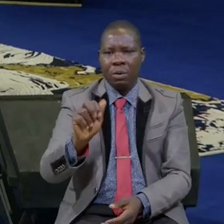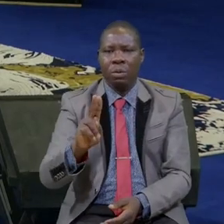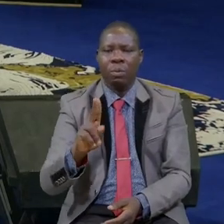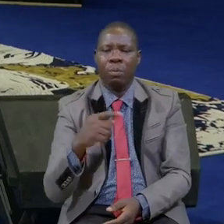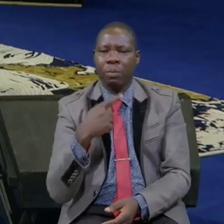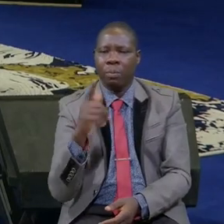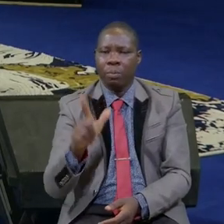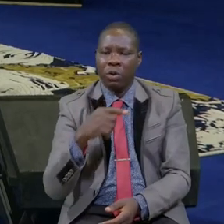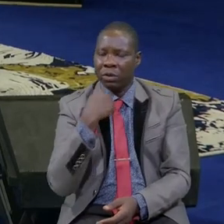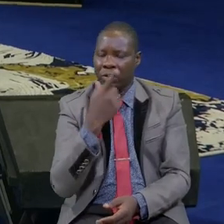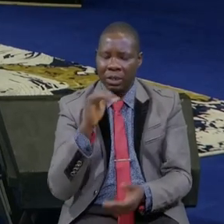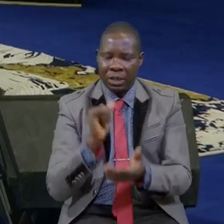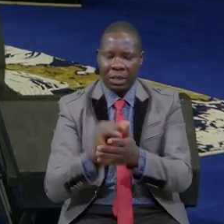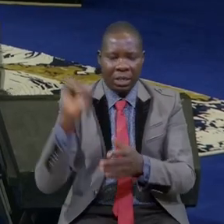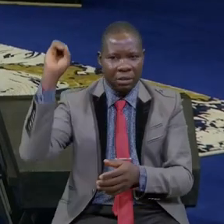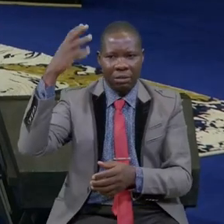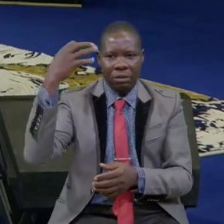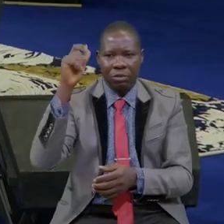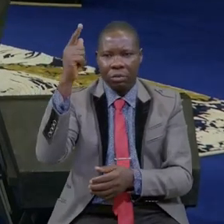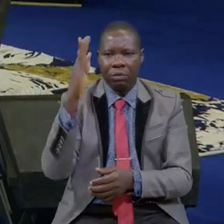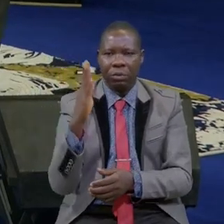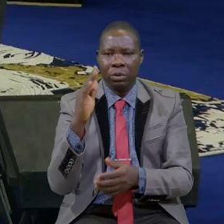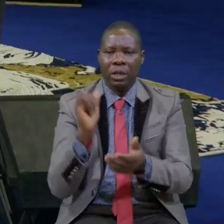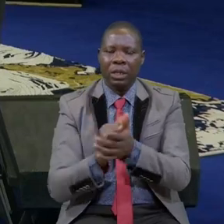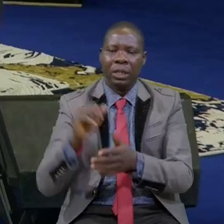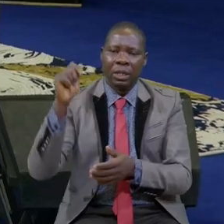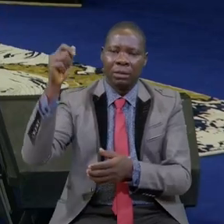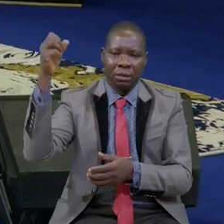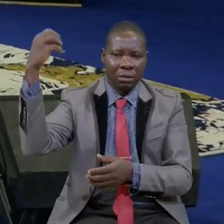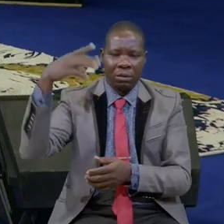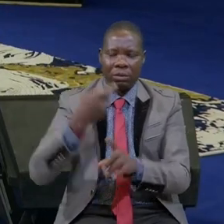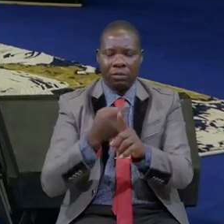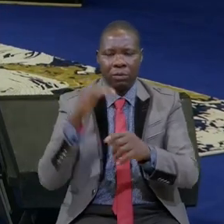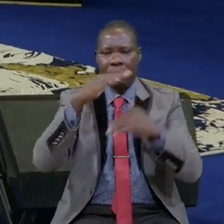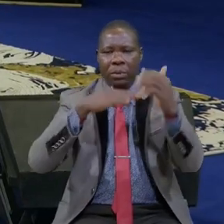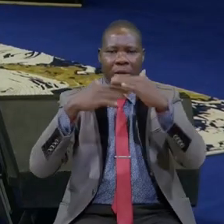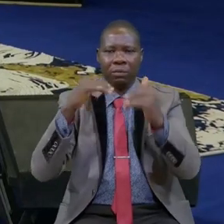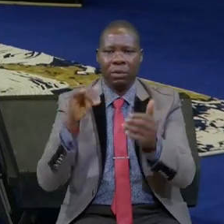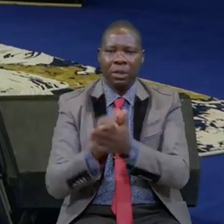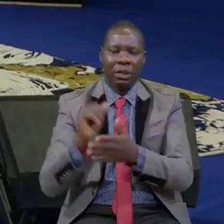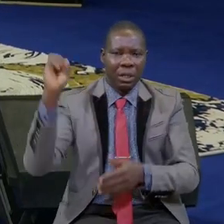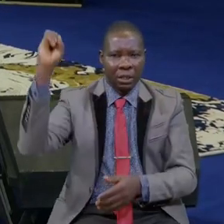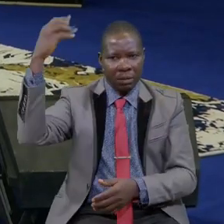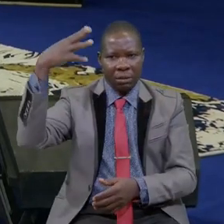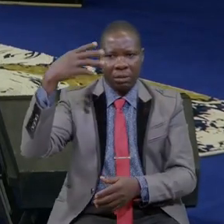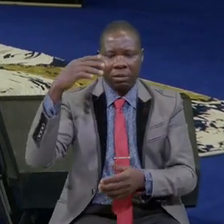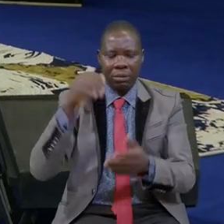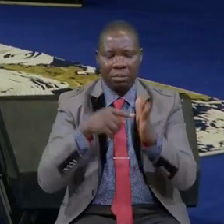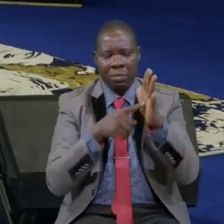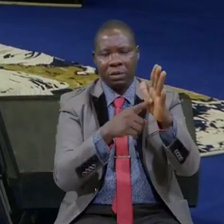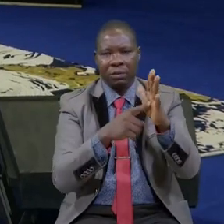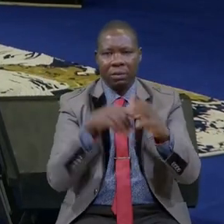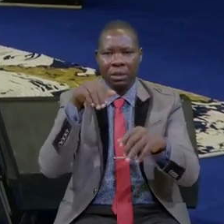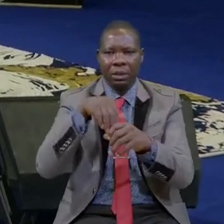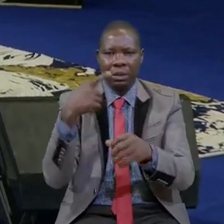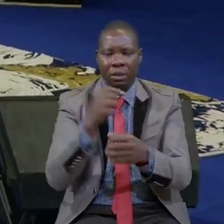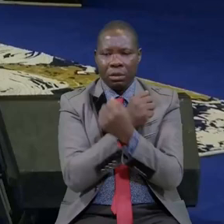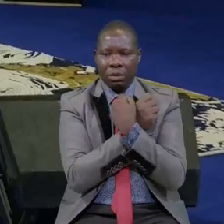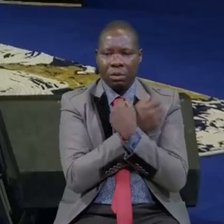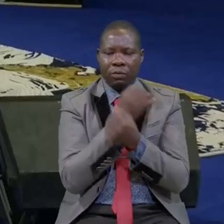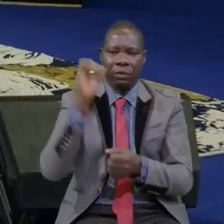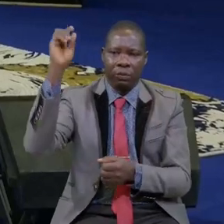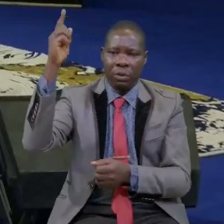grâce de Dieu, cette grâce du ciel, cette grâce manifestée dans l'amour de